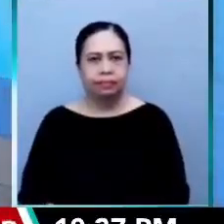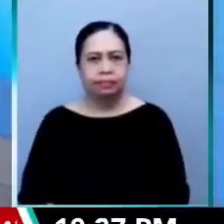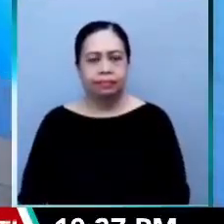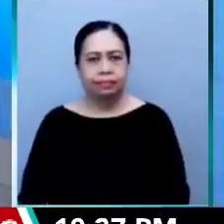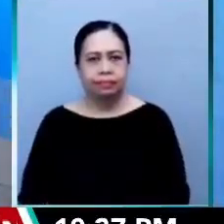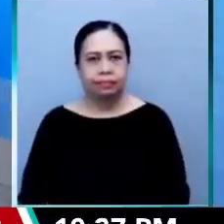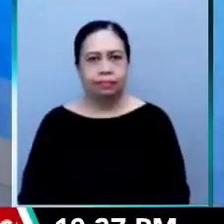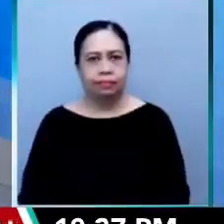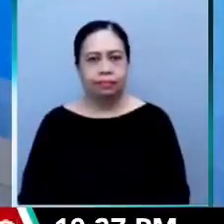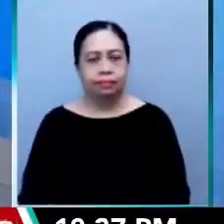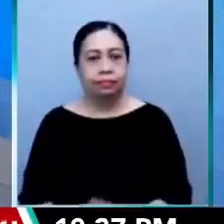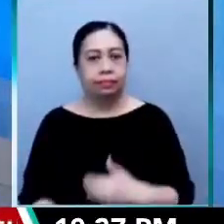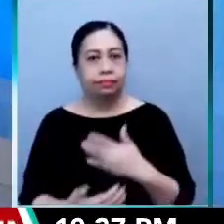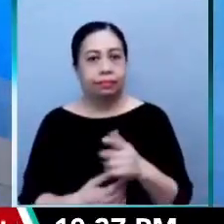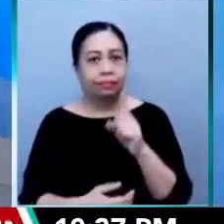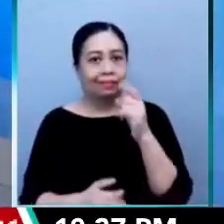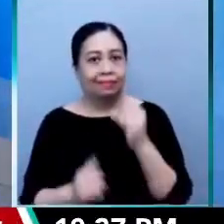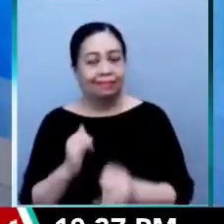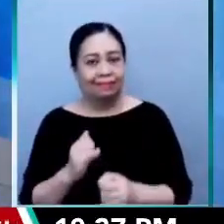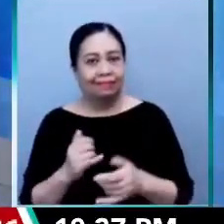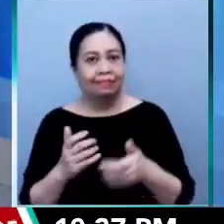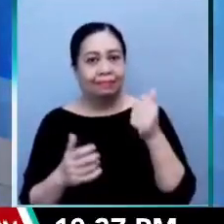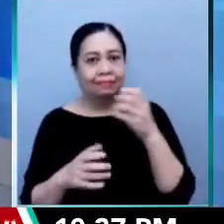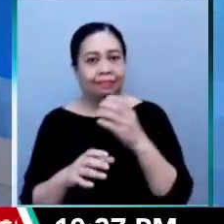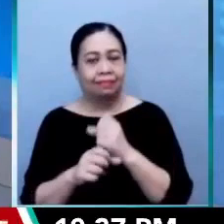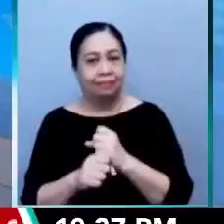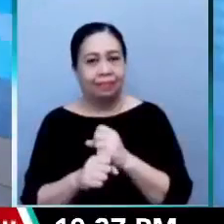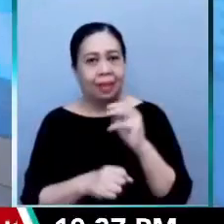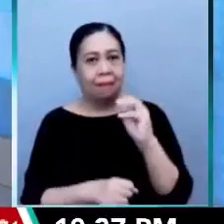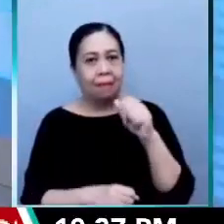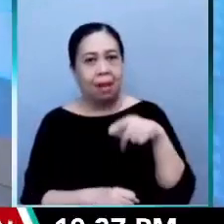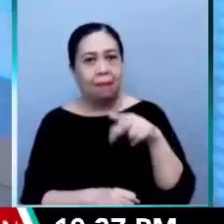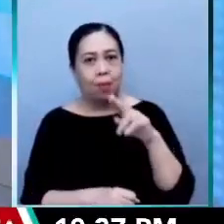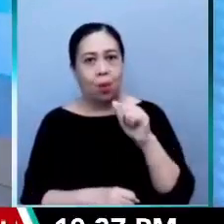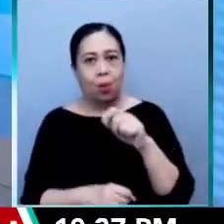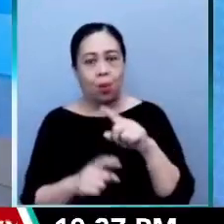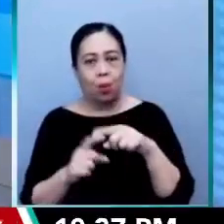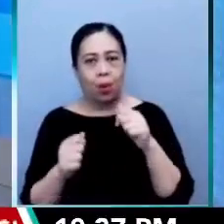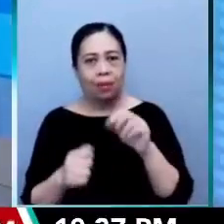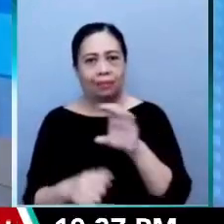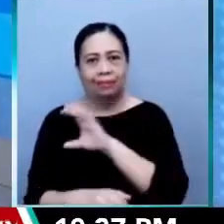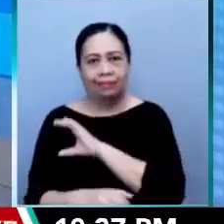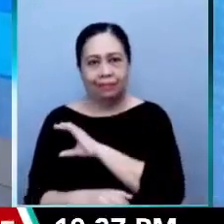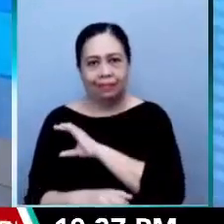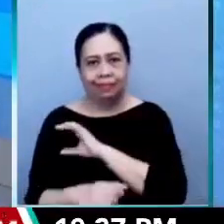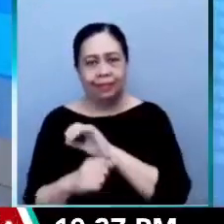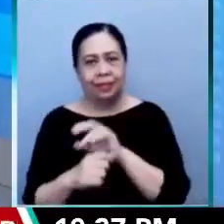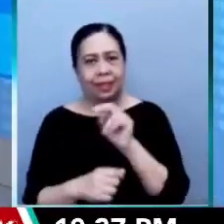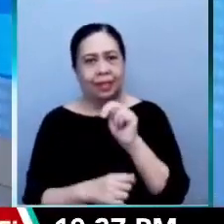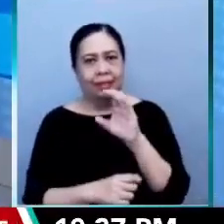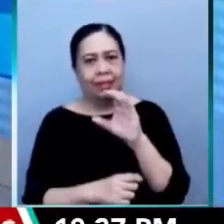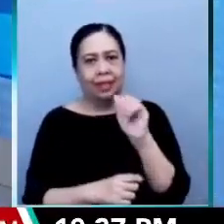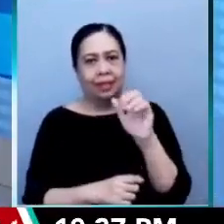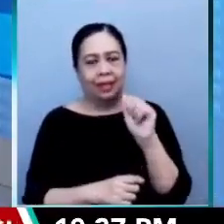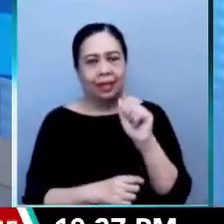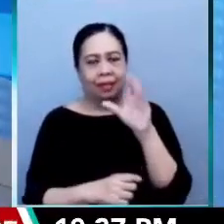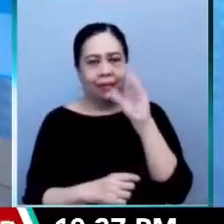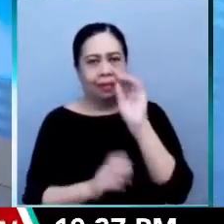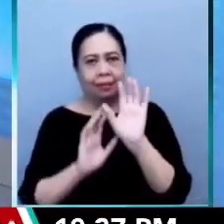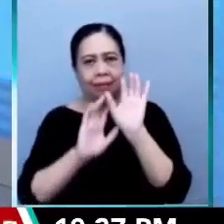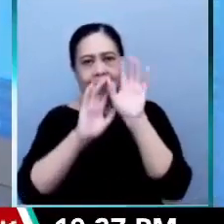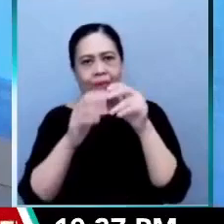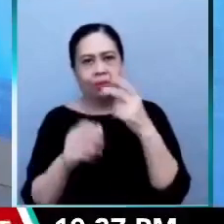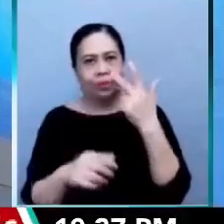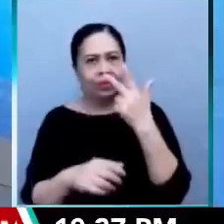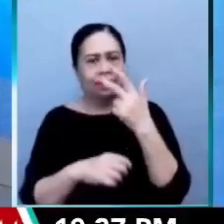Isang panalo na lang at posibleng makuha na ng Mapua Cardinals ang pagiging kampiyon ng NCAA Men's Basketball na mahigit tatlong dekada